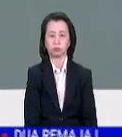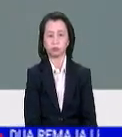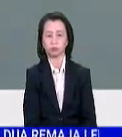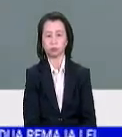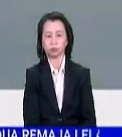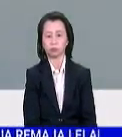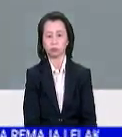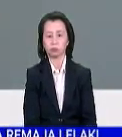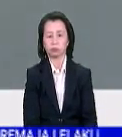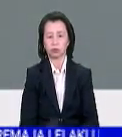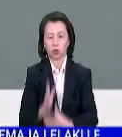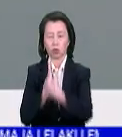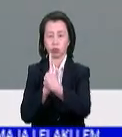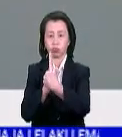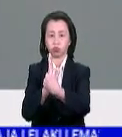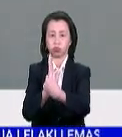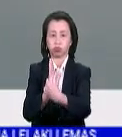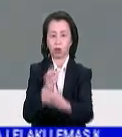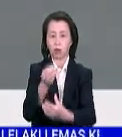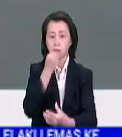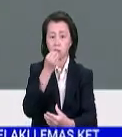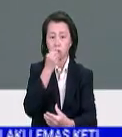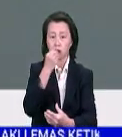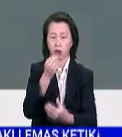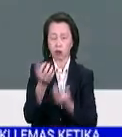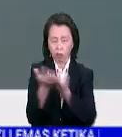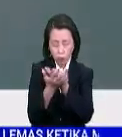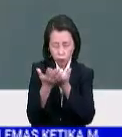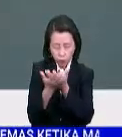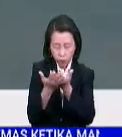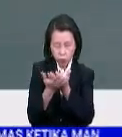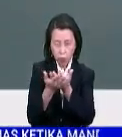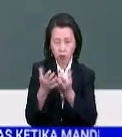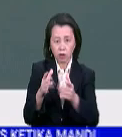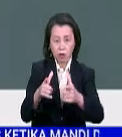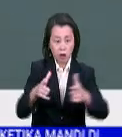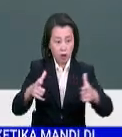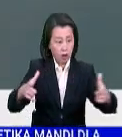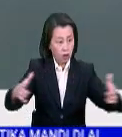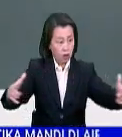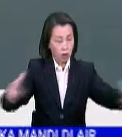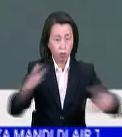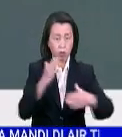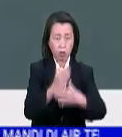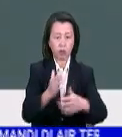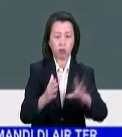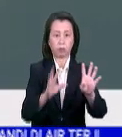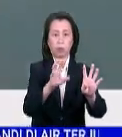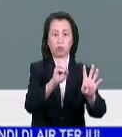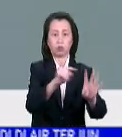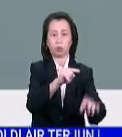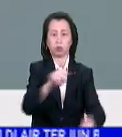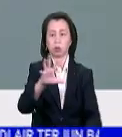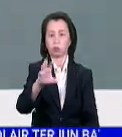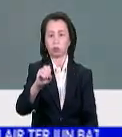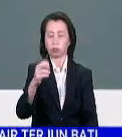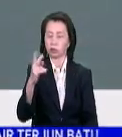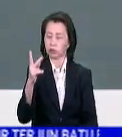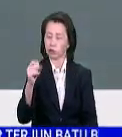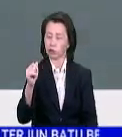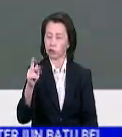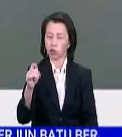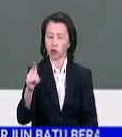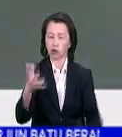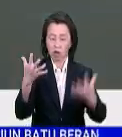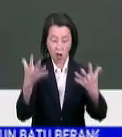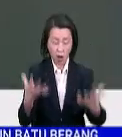menurutnya jarum paus memakan secara menepis dan disebalik size-nya yang besar sepanjang 40 hingga 50 kaki dan